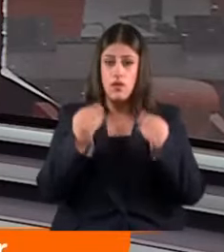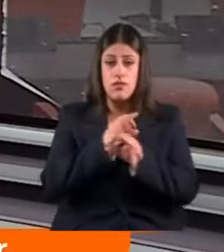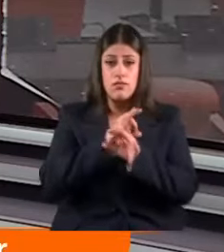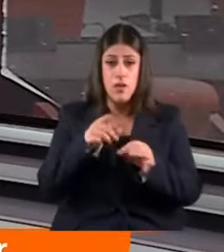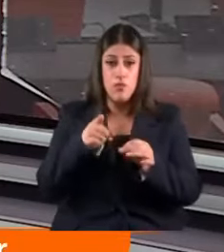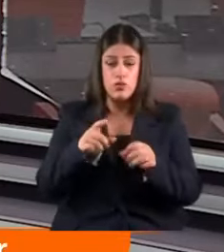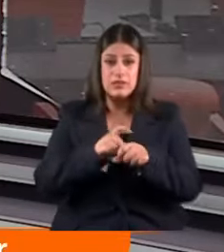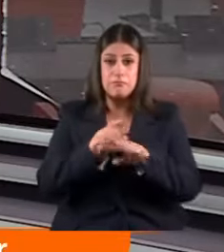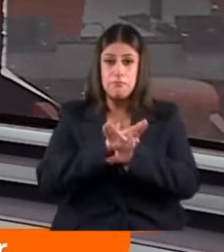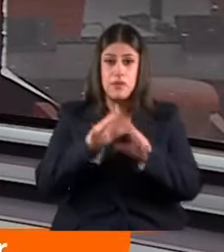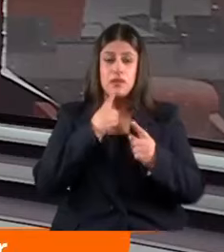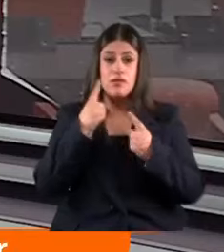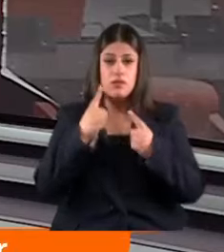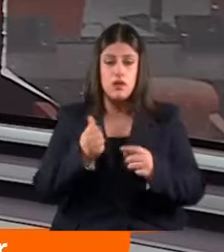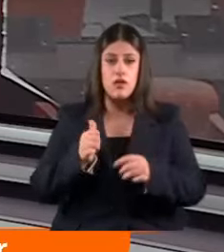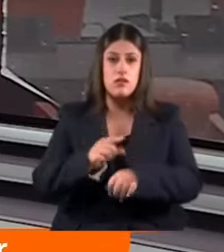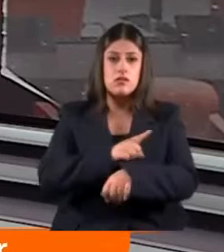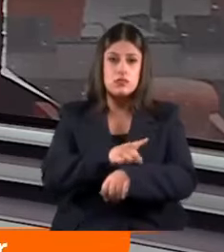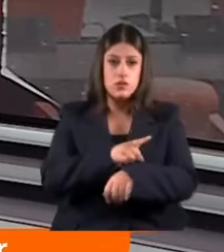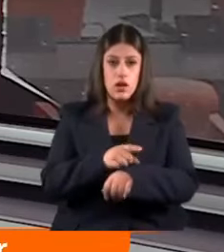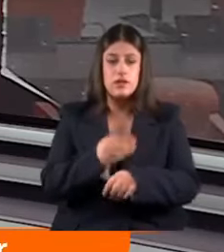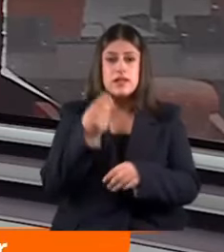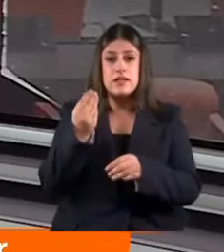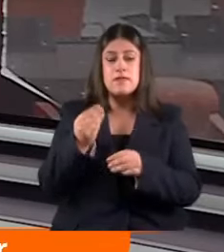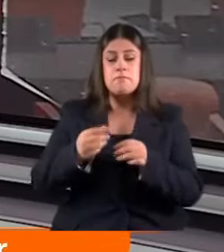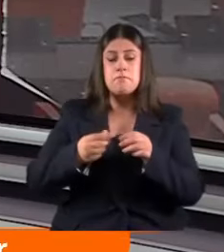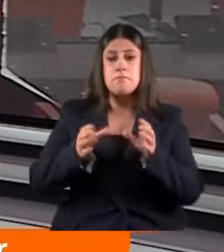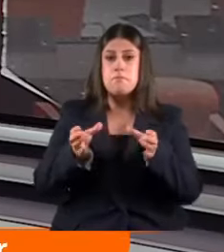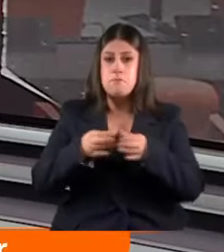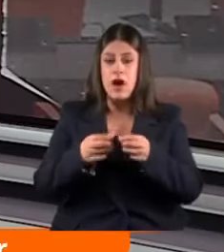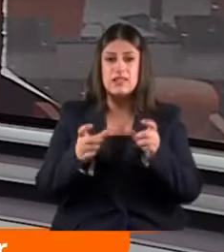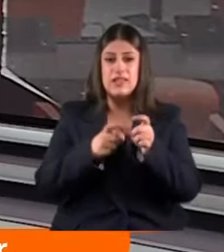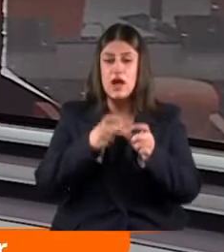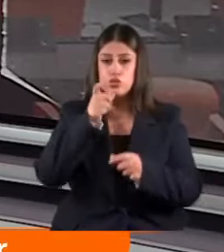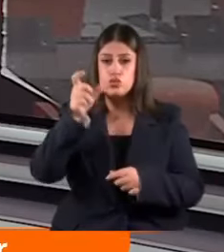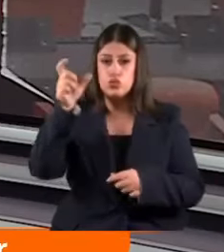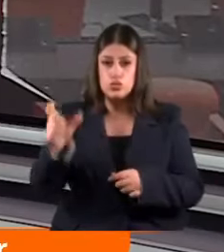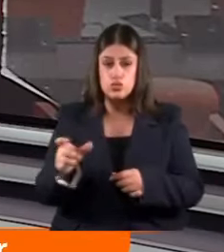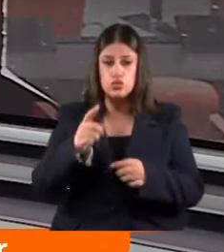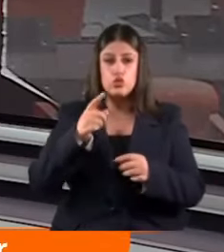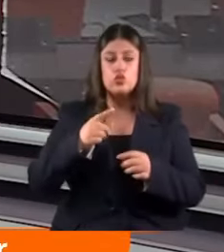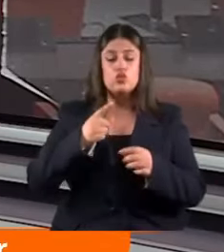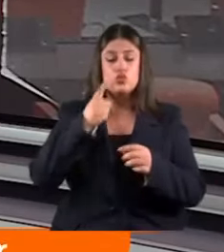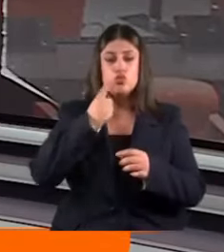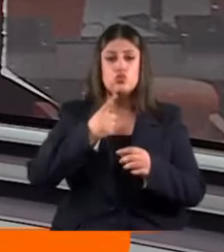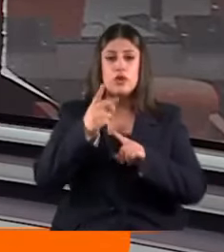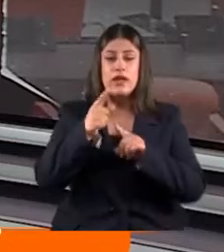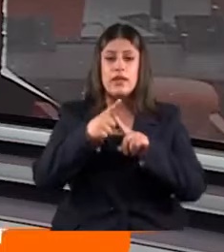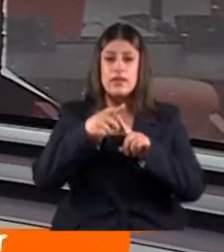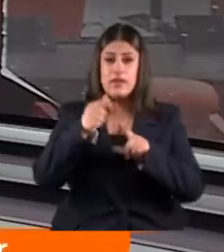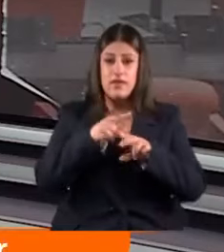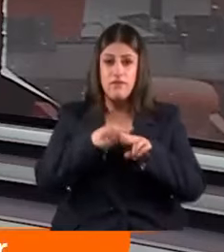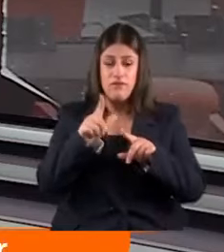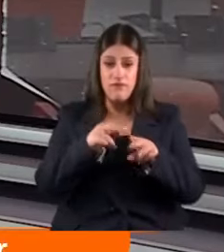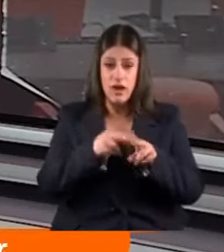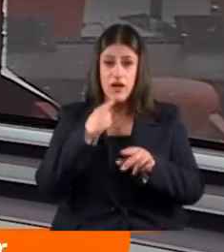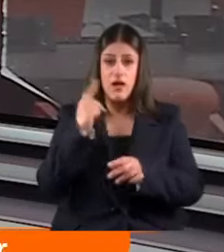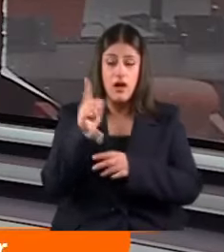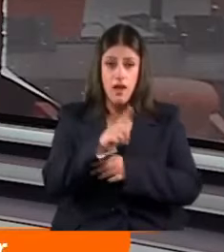bitti derken ilerleyen saatlerde bu kez İYİ Partili Selçuk Türkoğlu'nun Cumhur İttifakı'na yönelik sözleri tansiyonu yükseltti.